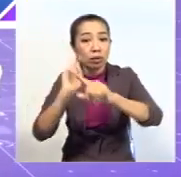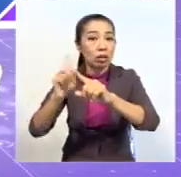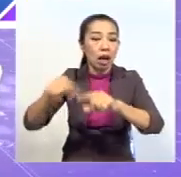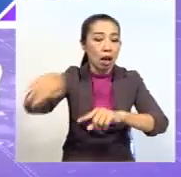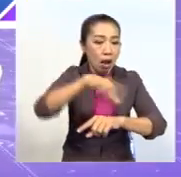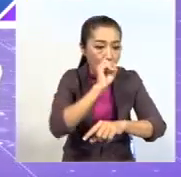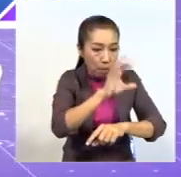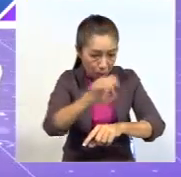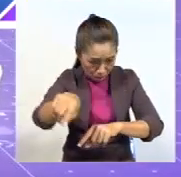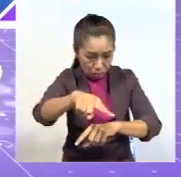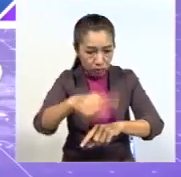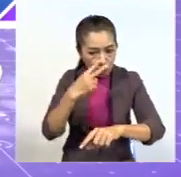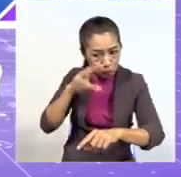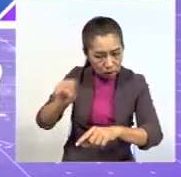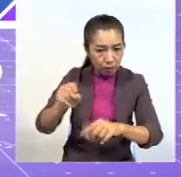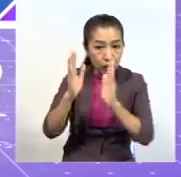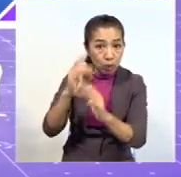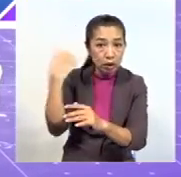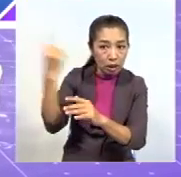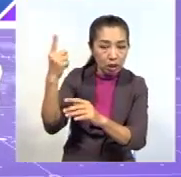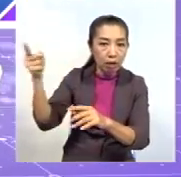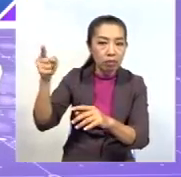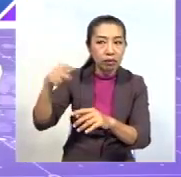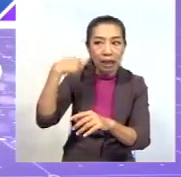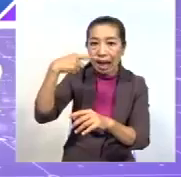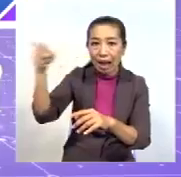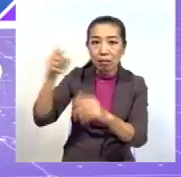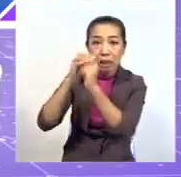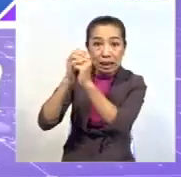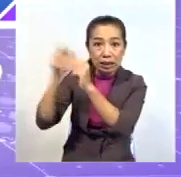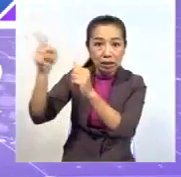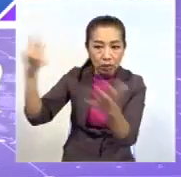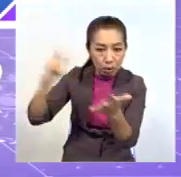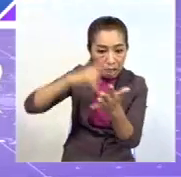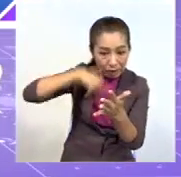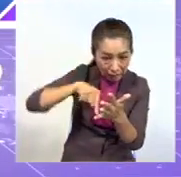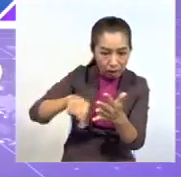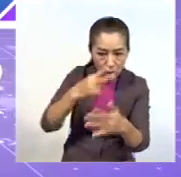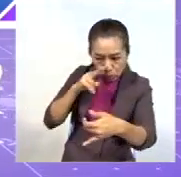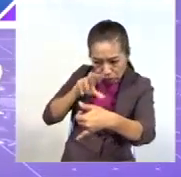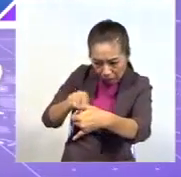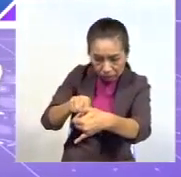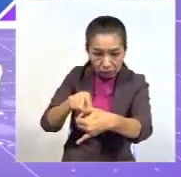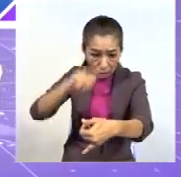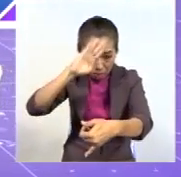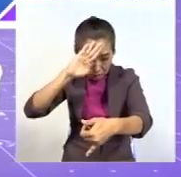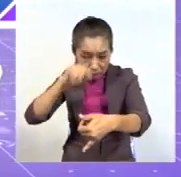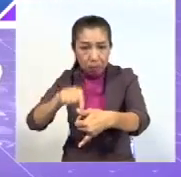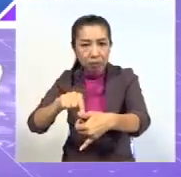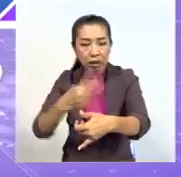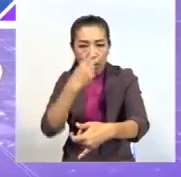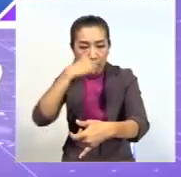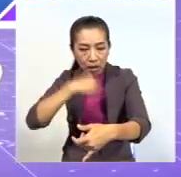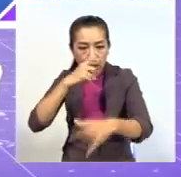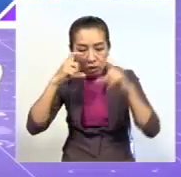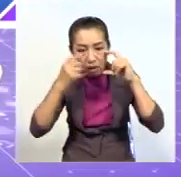นะครับไปช่วยสังเกตในส่วนของนักท่องเที่ยวที่เดินทางมาจากพื้นที่ดังกล่าวแล้วก็มีไข้กับมีอาการทางระบบทางเดินหาย